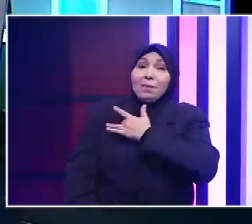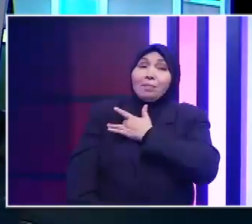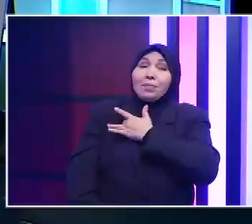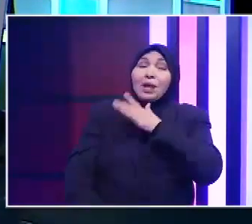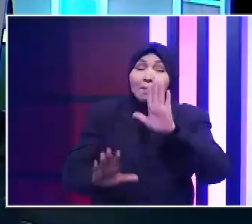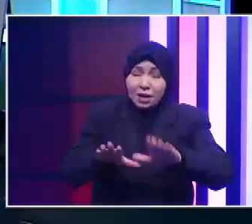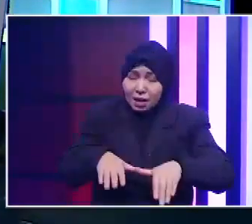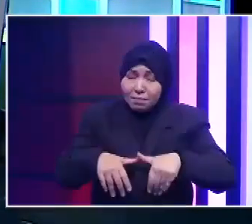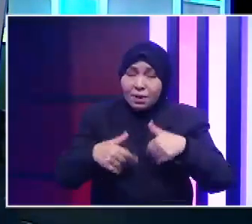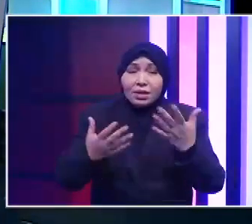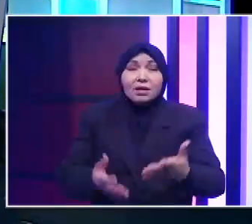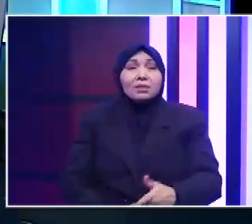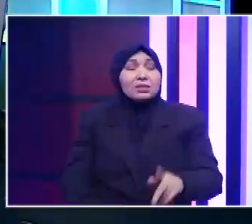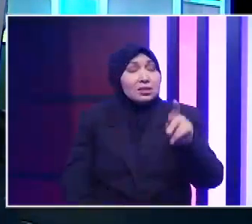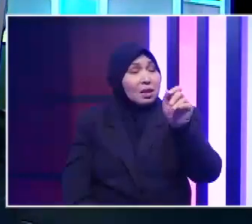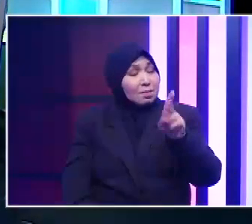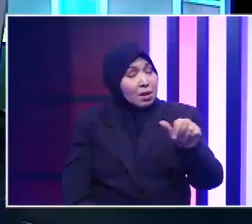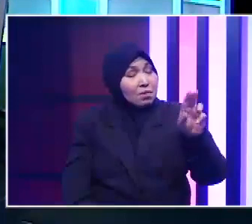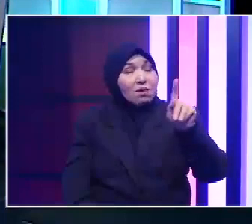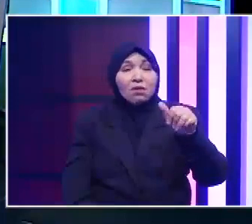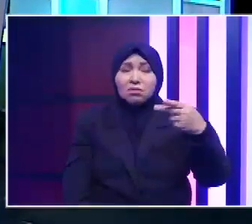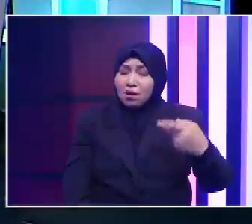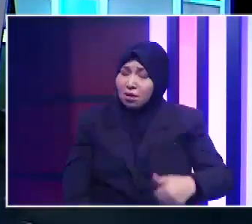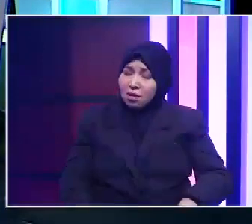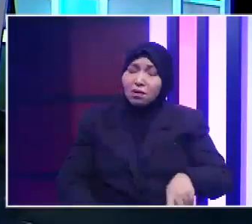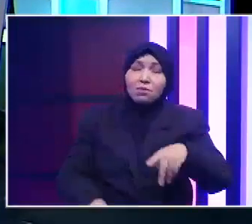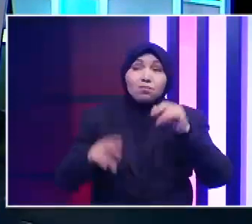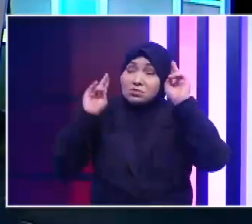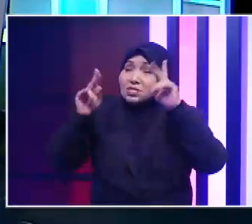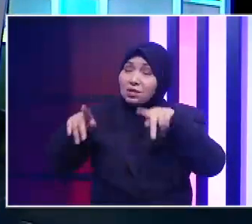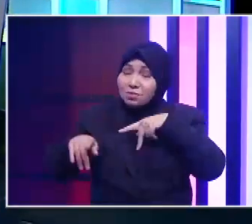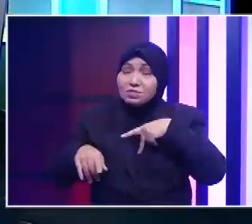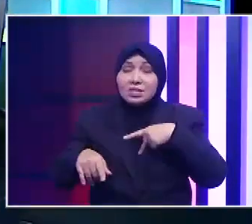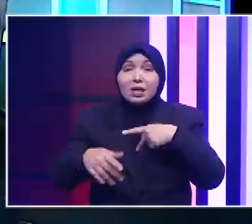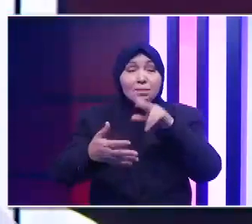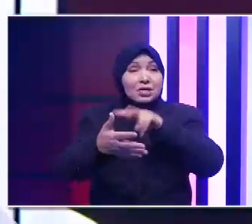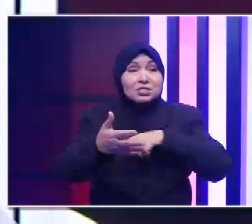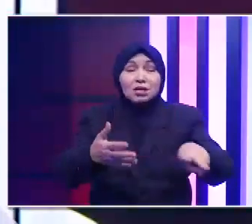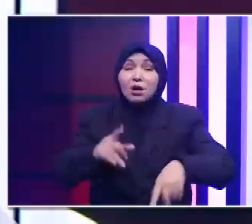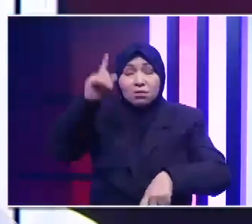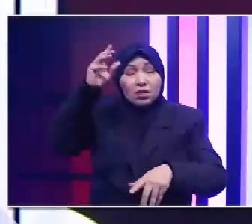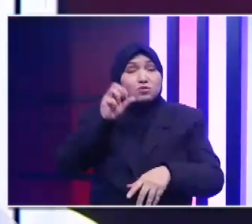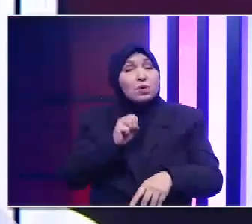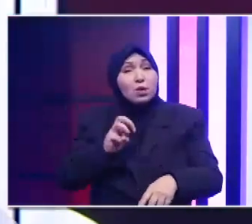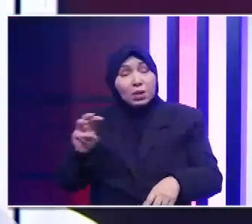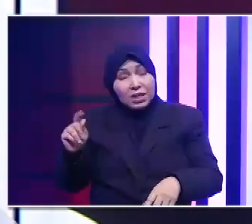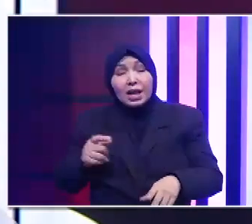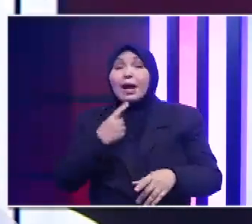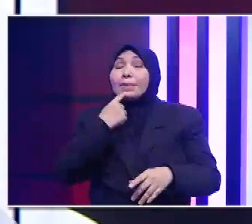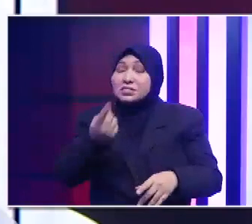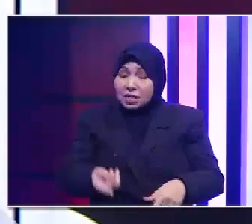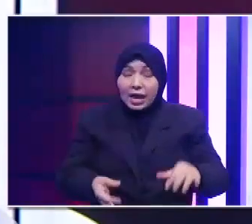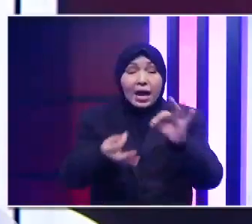Masya Allah tabarakallah bacaan Allah subhanahuwata'ala dalam